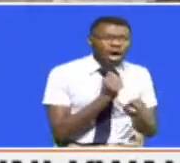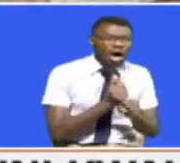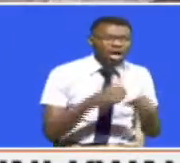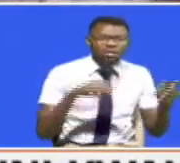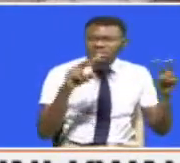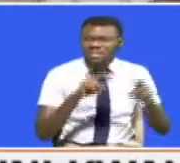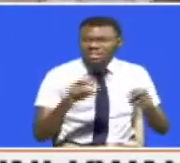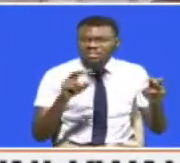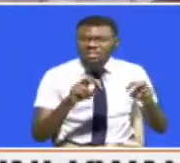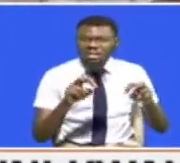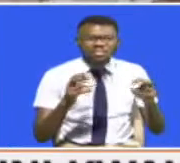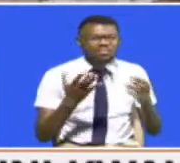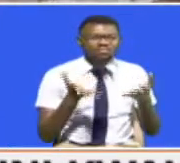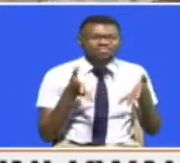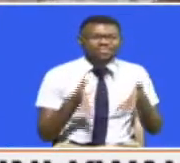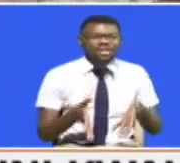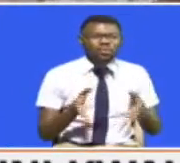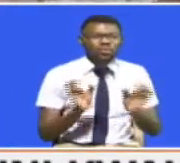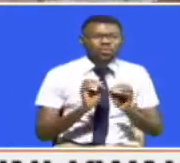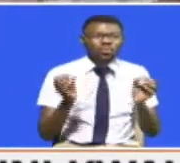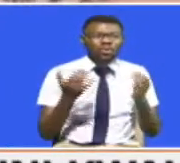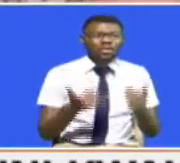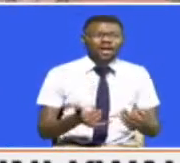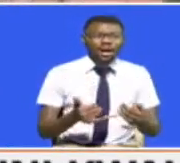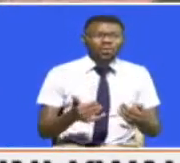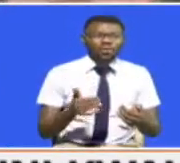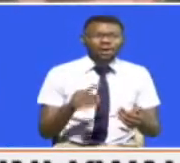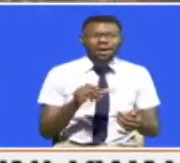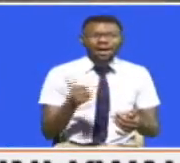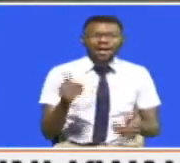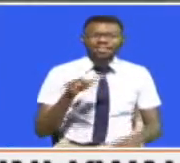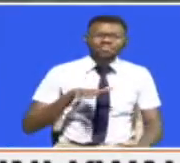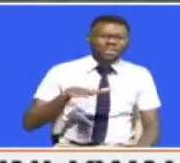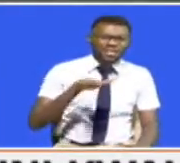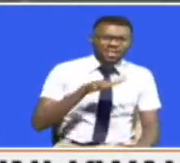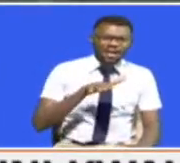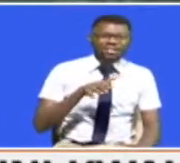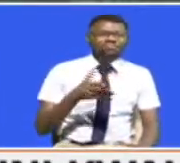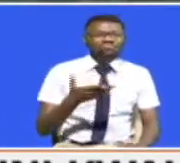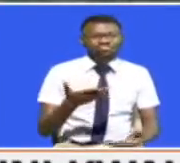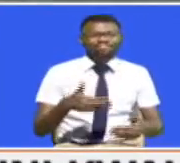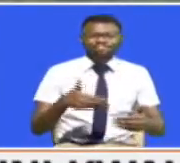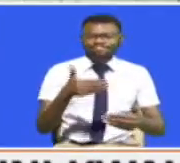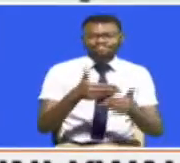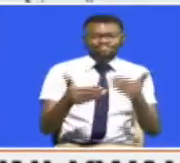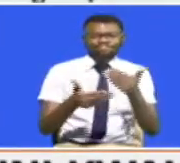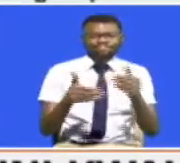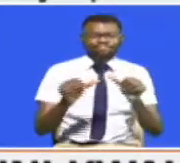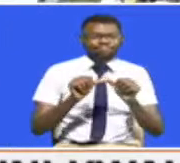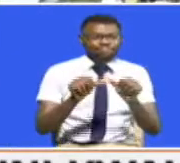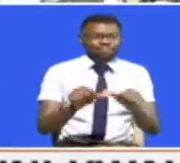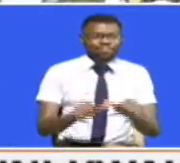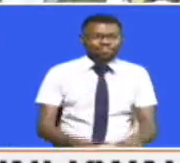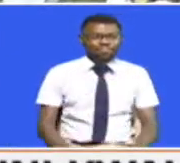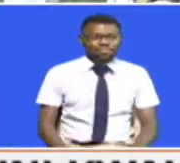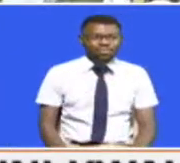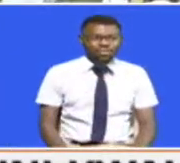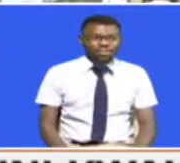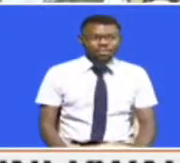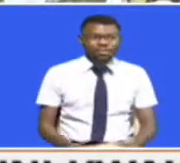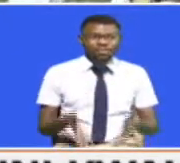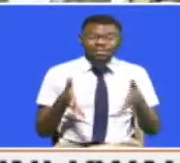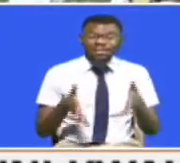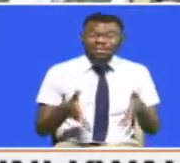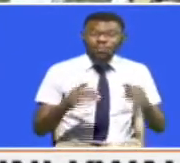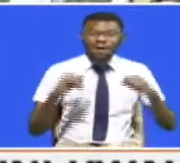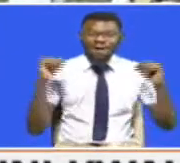na kinachoendelea kwa sasa ni ukarabati wa sehemu zilizokuwa zimeathiriwa na uchimbaji huo. Tumekubaliana